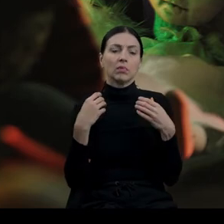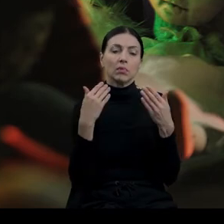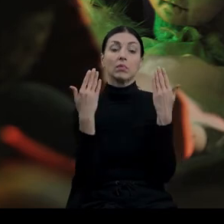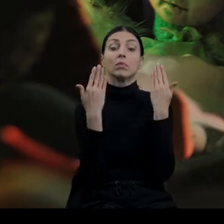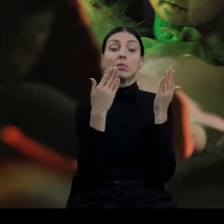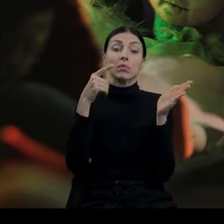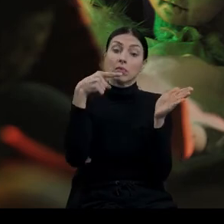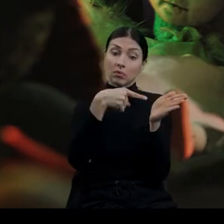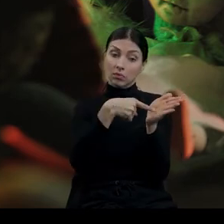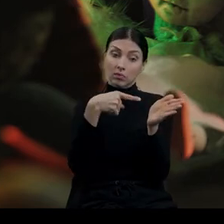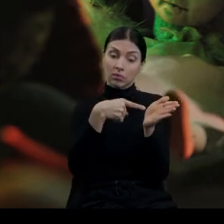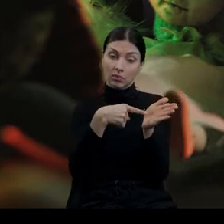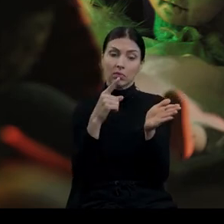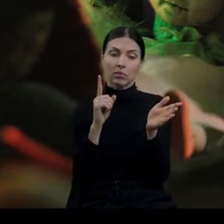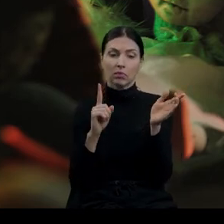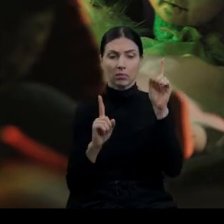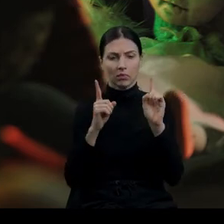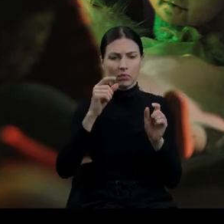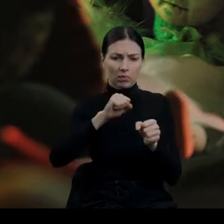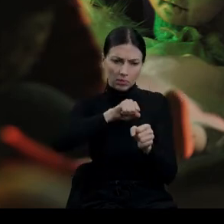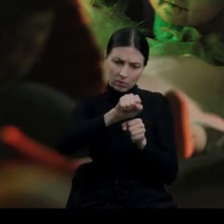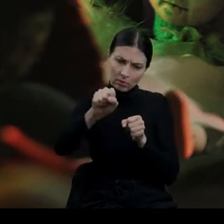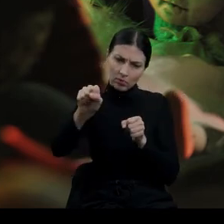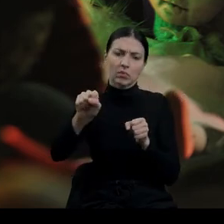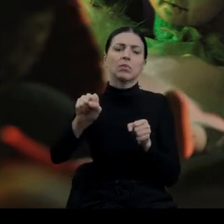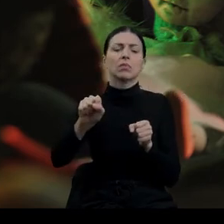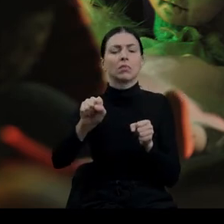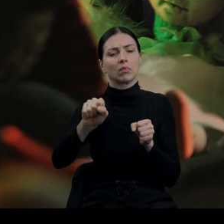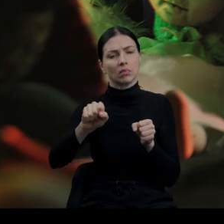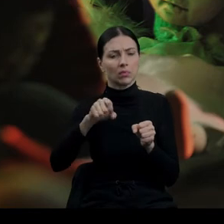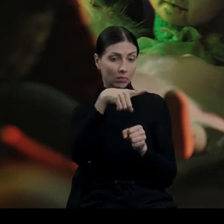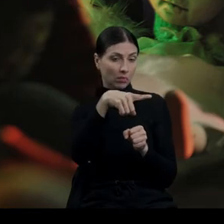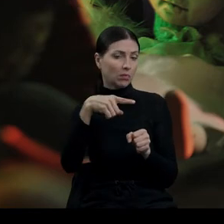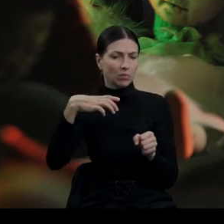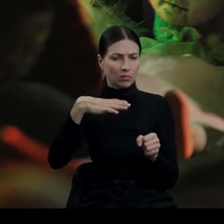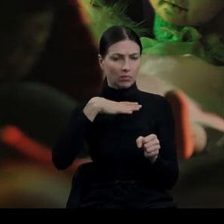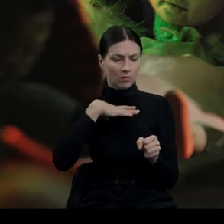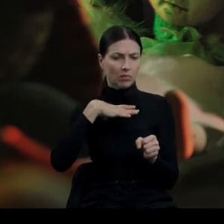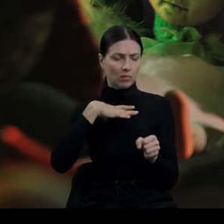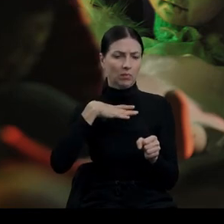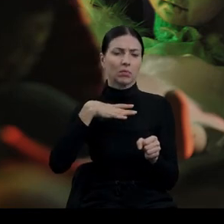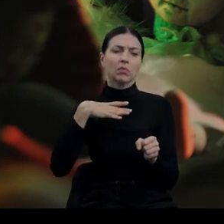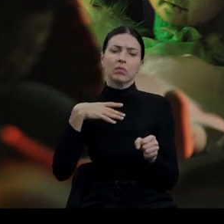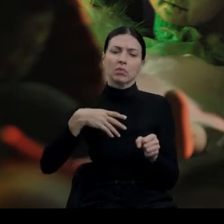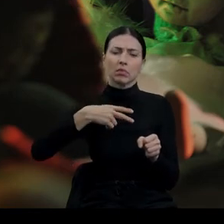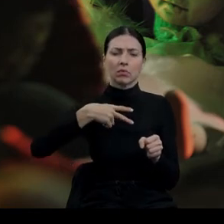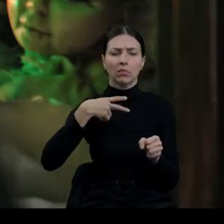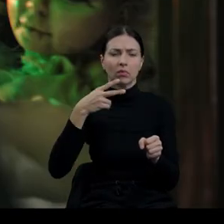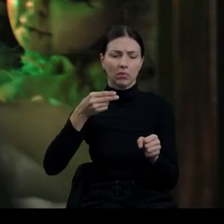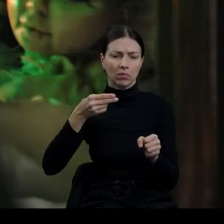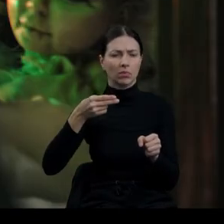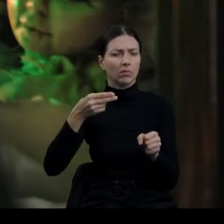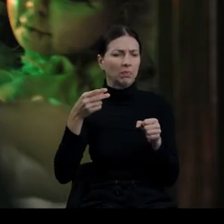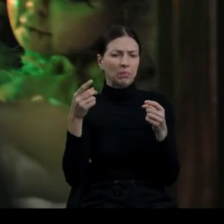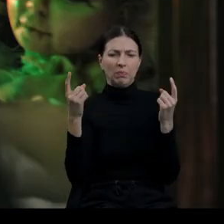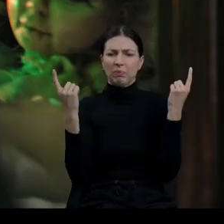podłoży i tchnie w nią postać, jaką gra. Dopiero wtedy ona jest. I